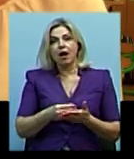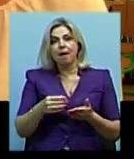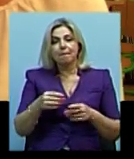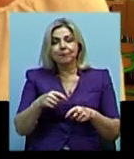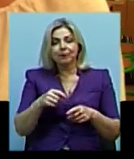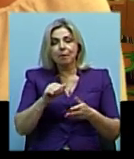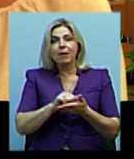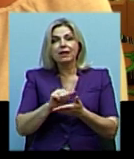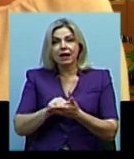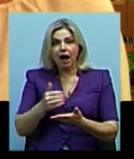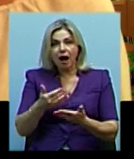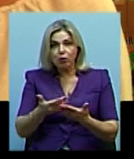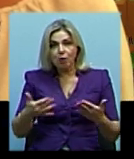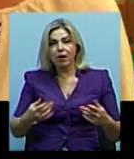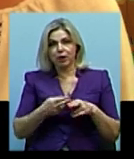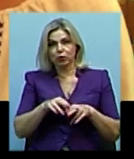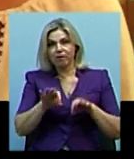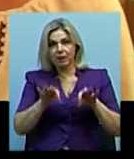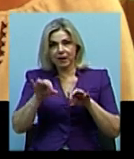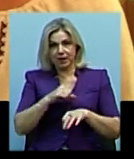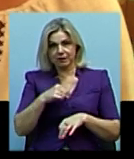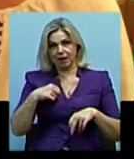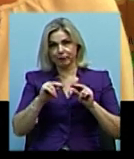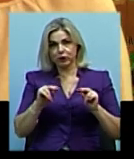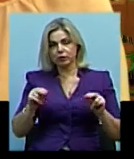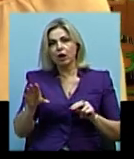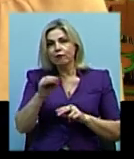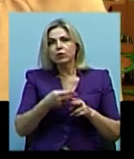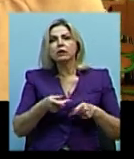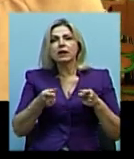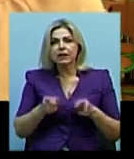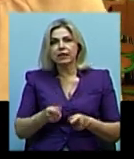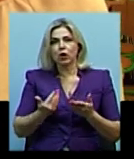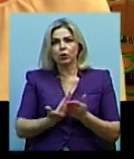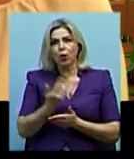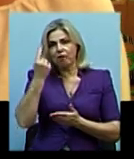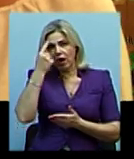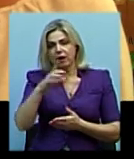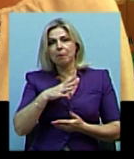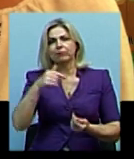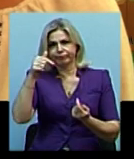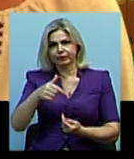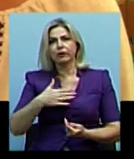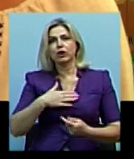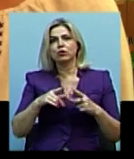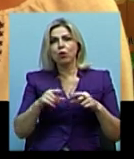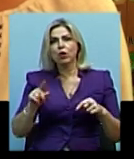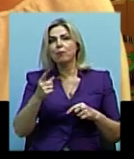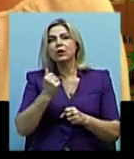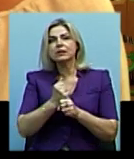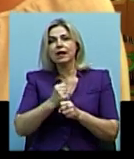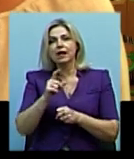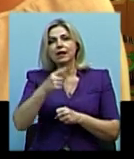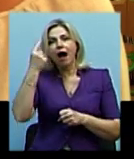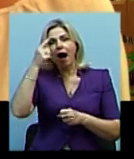матеріалом, який добирає вчитель. Все це дійсно, вся ця інноватика була притаманна нашій школі, тому що вона створена за